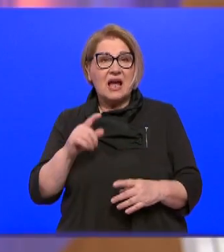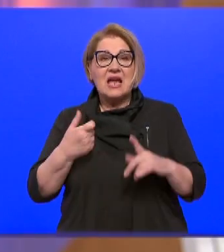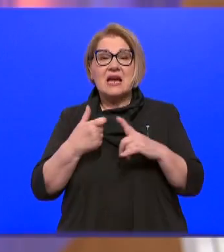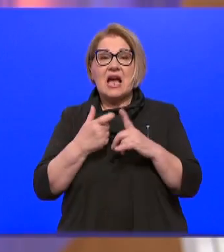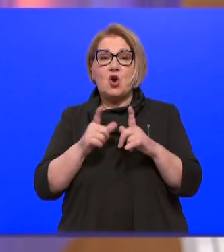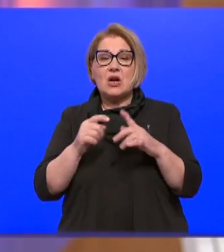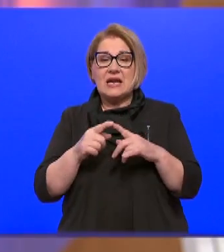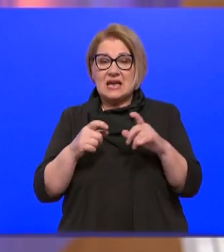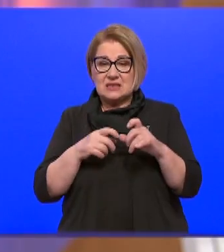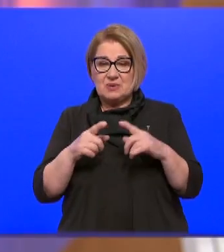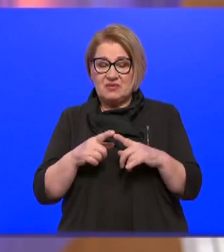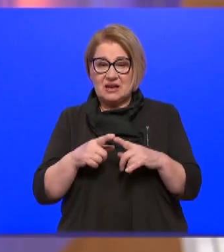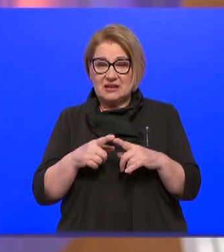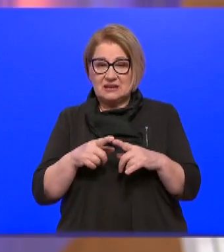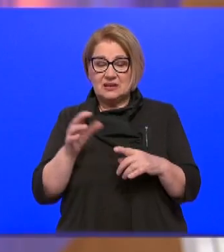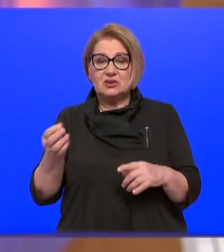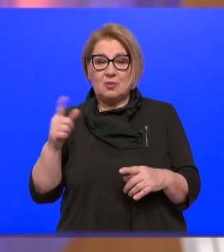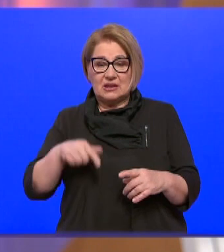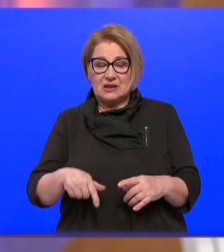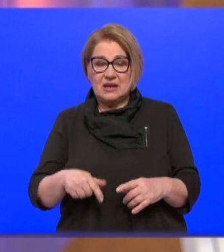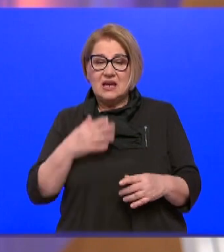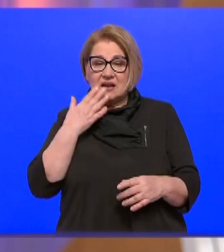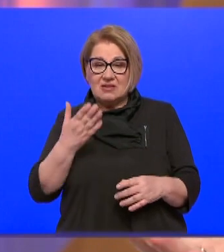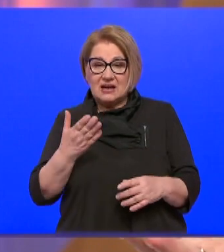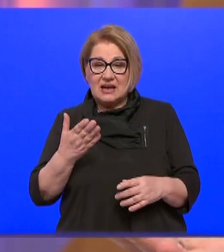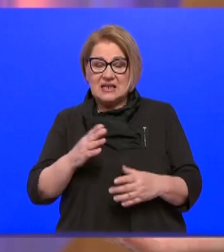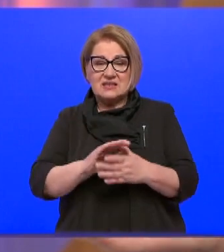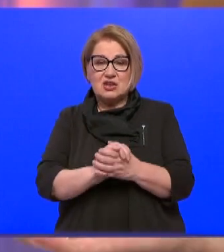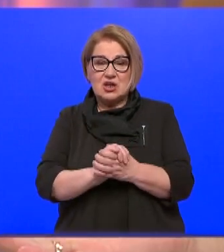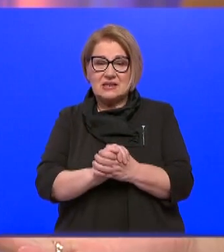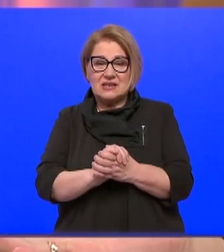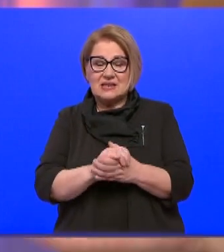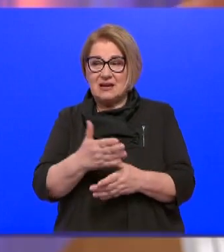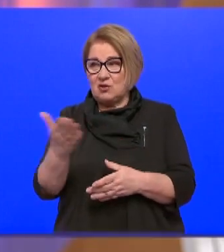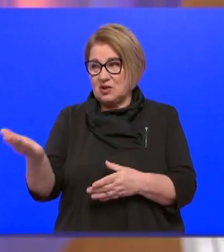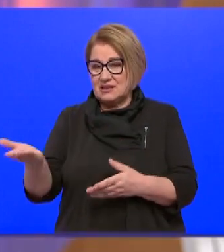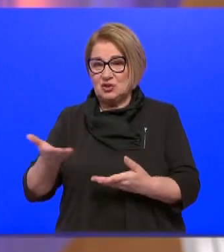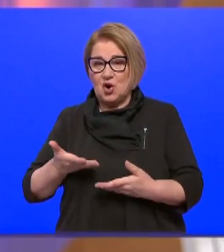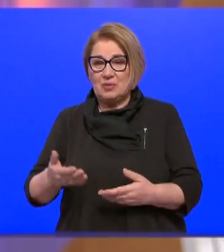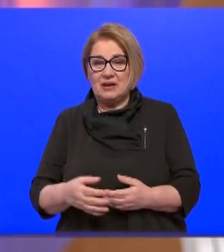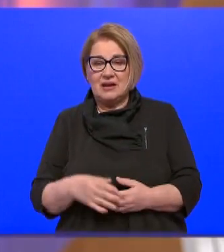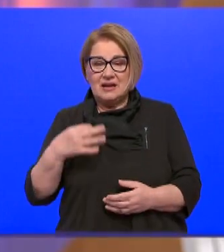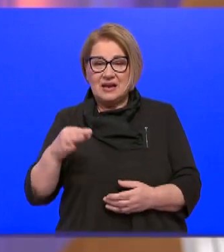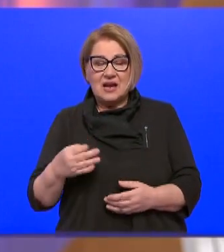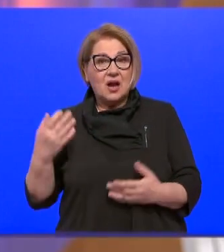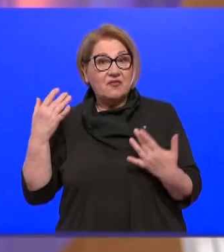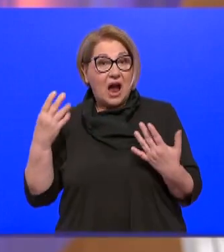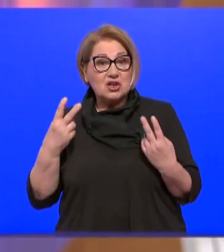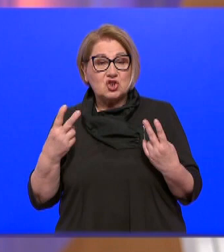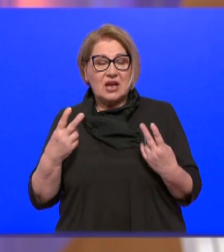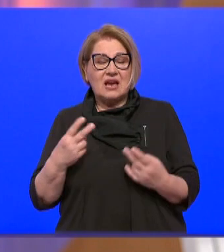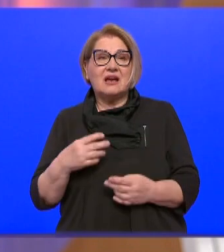i dobrodošli. Dobar dan svima, hvala vama i sve čestitke vama dobitnicom nagrade utjecajne hrvatske